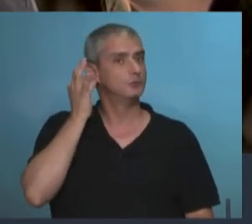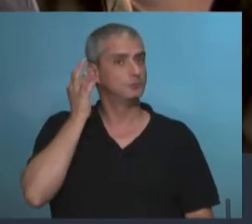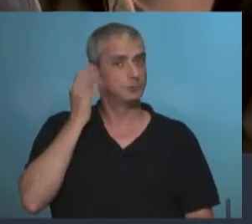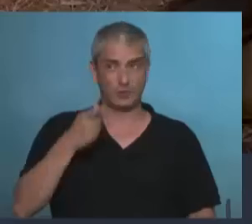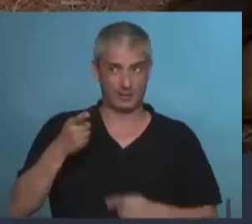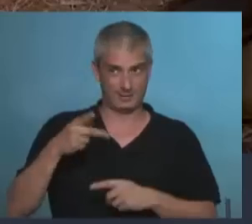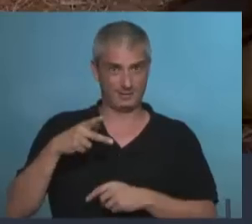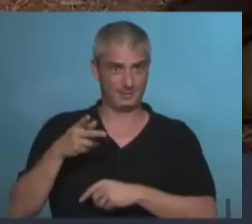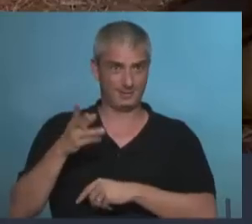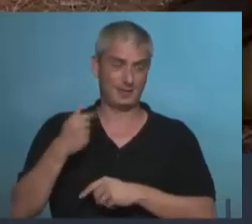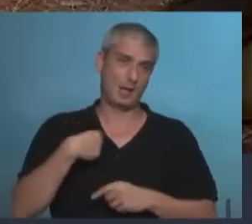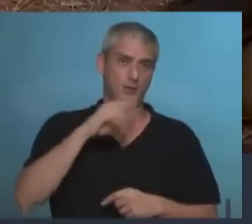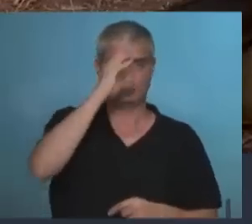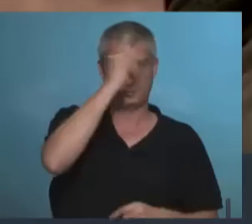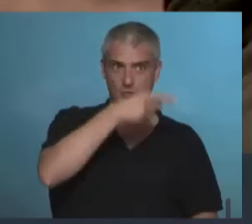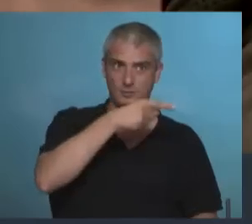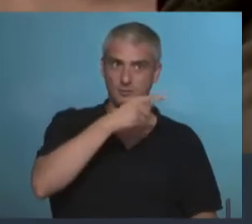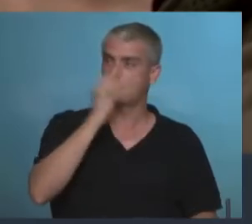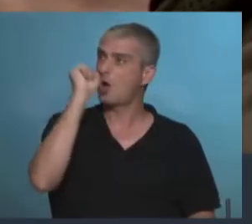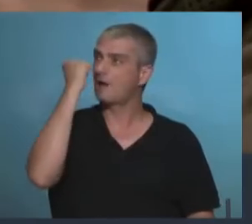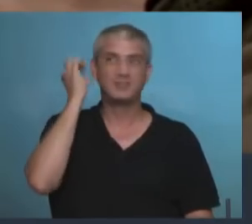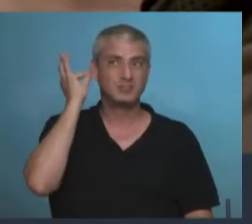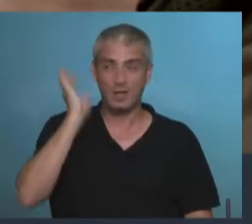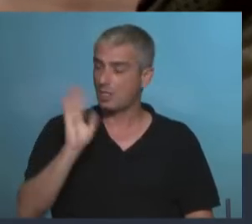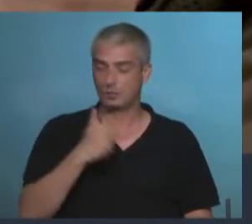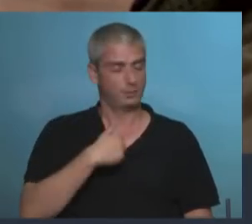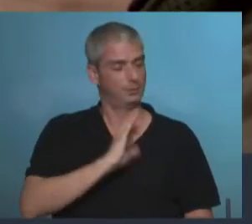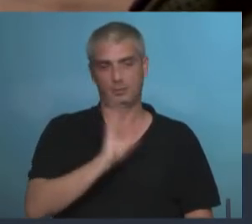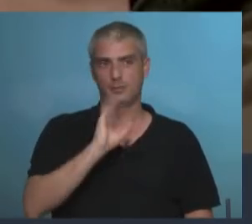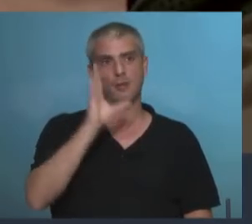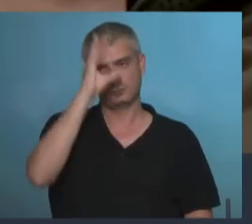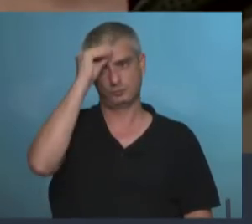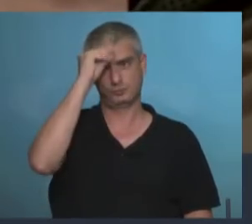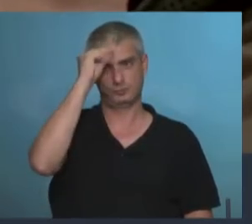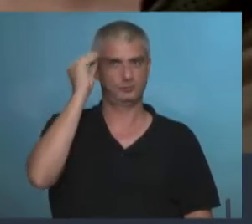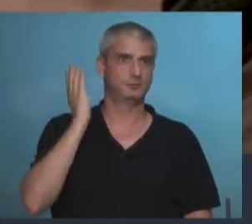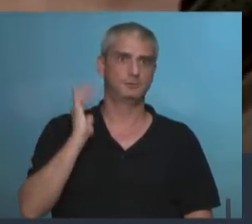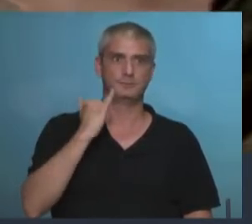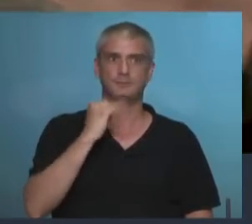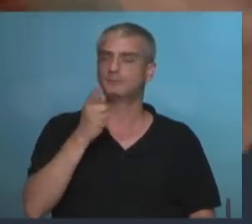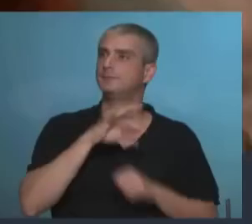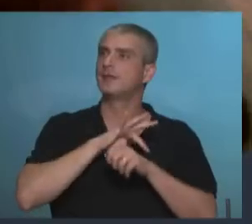יש משק. משק איתש, אין לכם? כן. אין משק איתש. יש לנו משק איתש, כן. מדריכת צניחה?